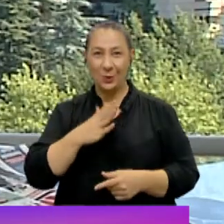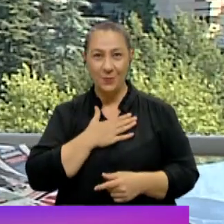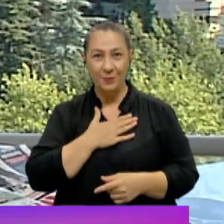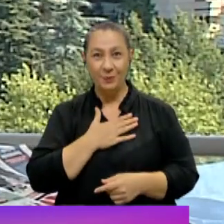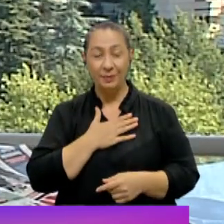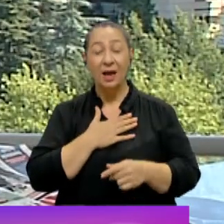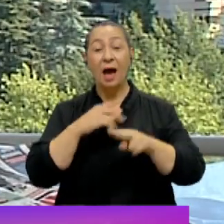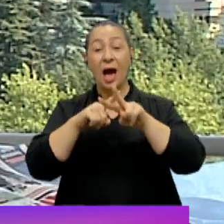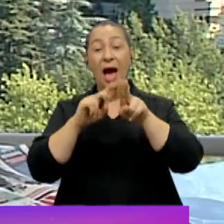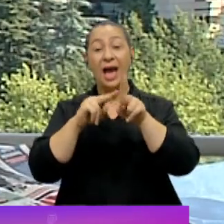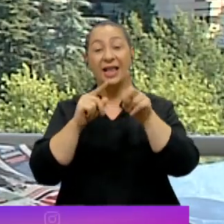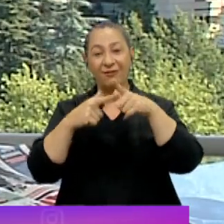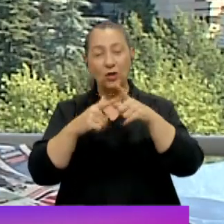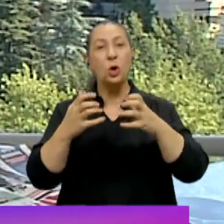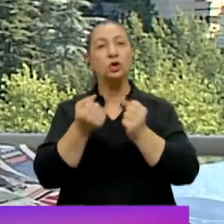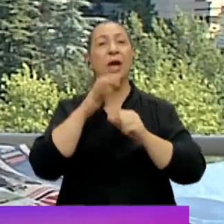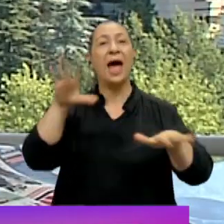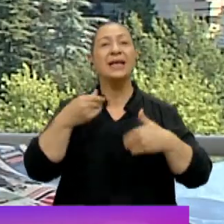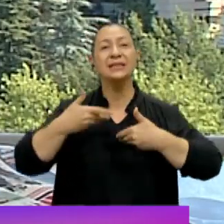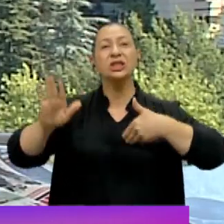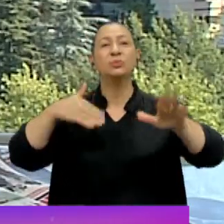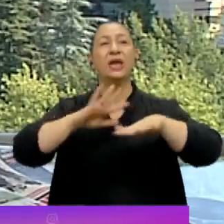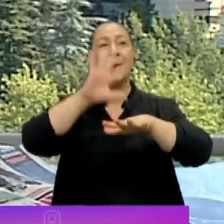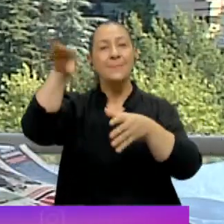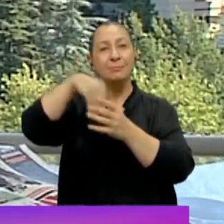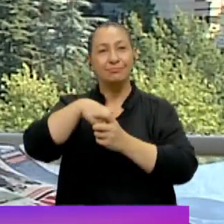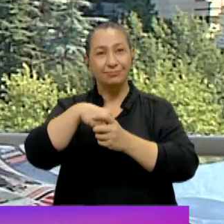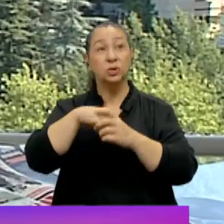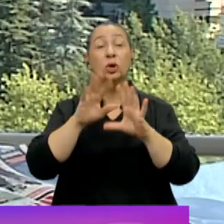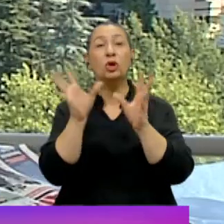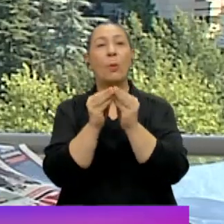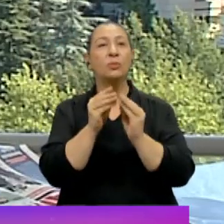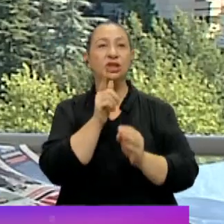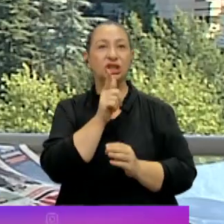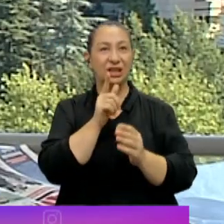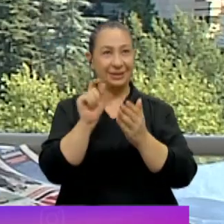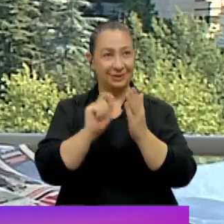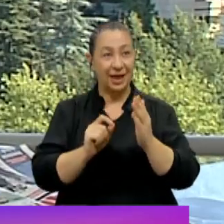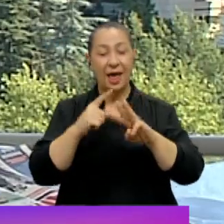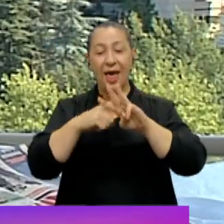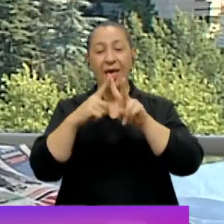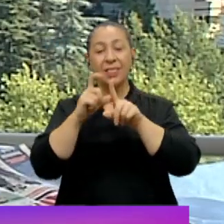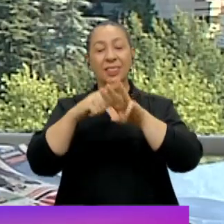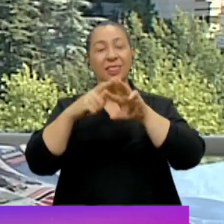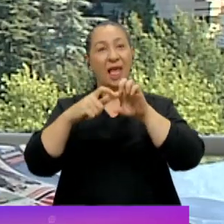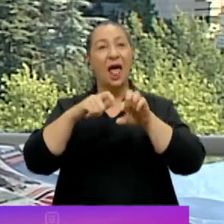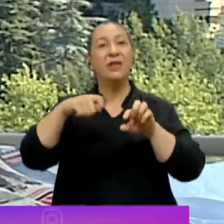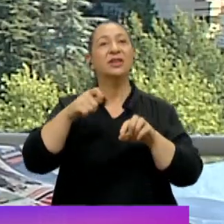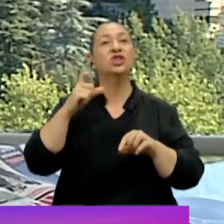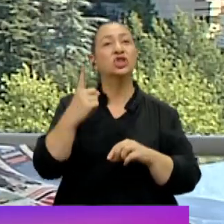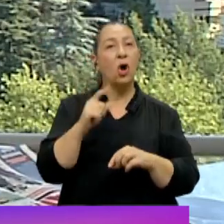istiyorum. Akif Kurtuluş, Herkes Gitmiş, Hepsi Bir Arada, Toplu Şiirleri. Ender Helvacıoğlu,